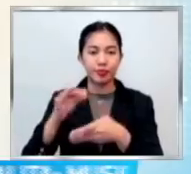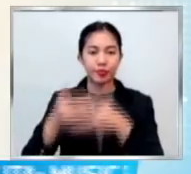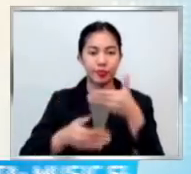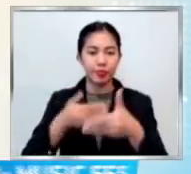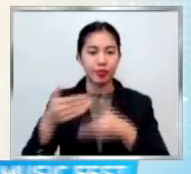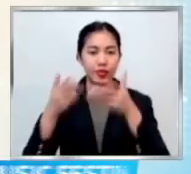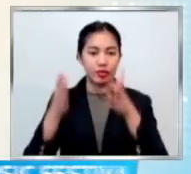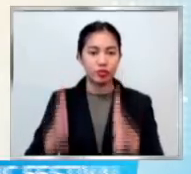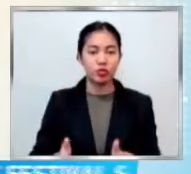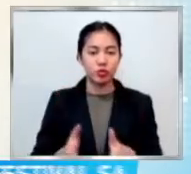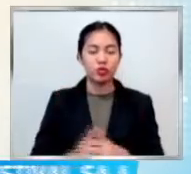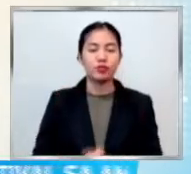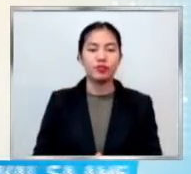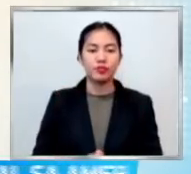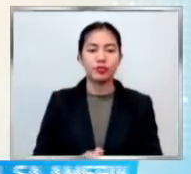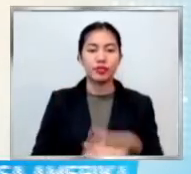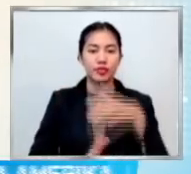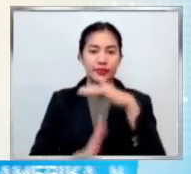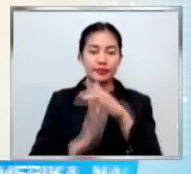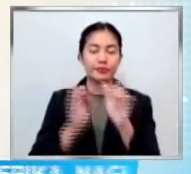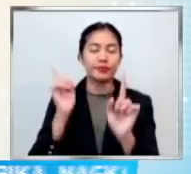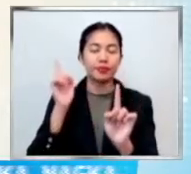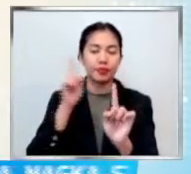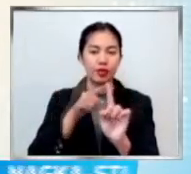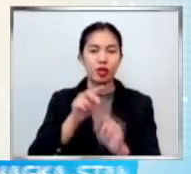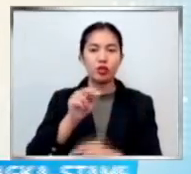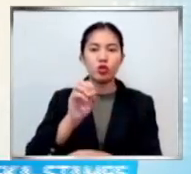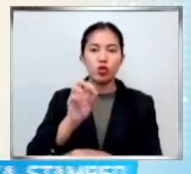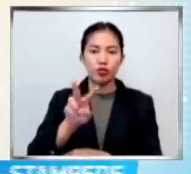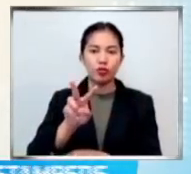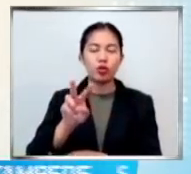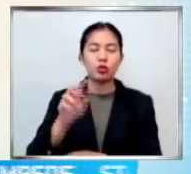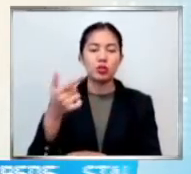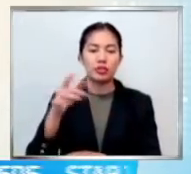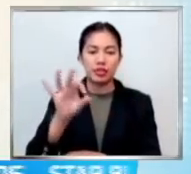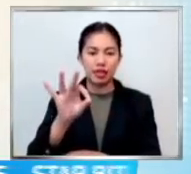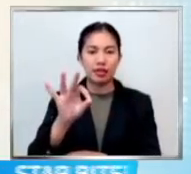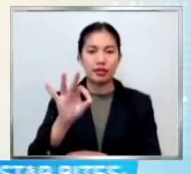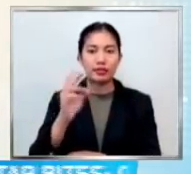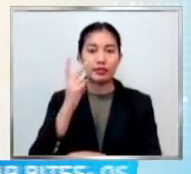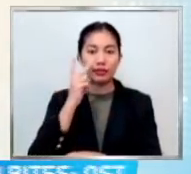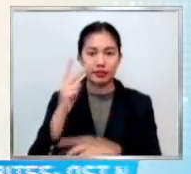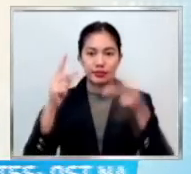hanggang November 29. Para sa iba pang detalye, bisitahin po ang